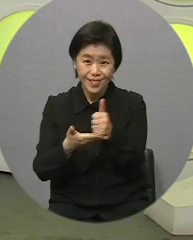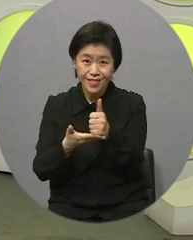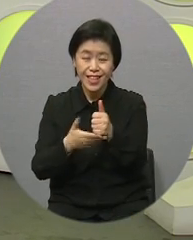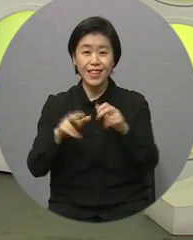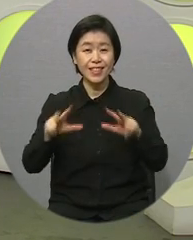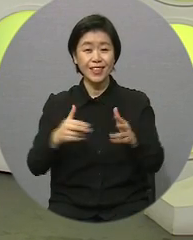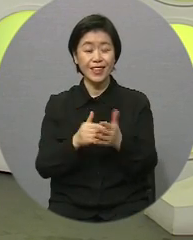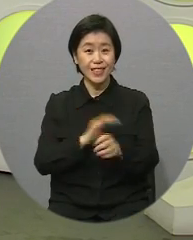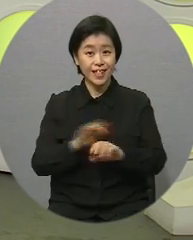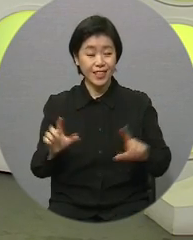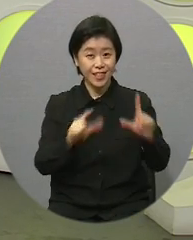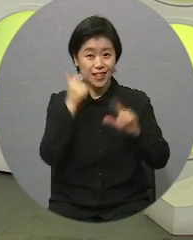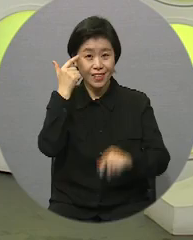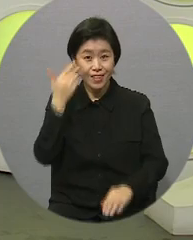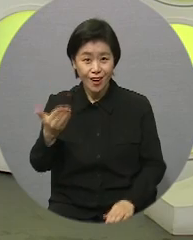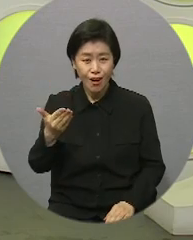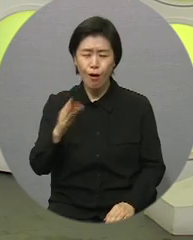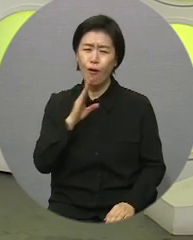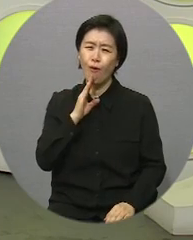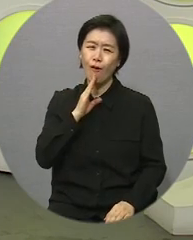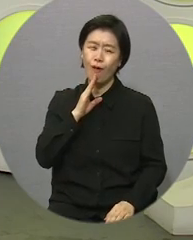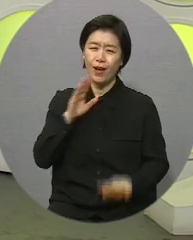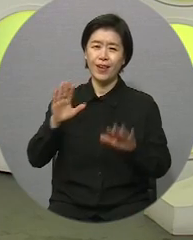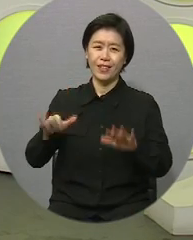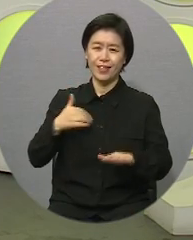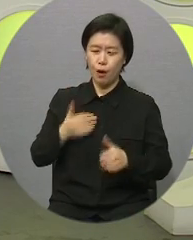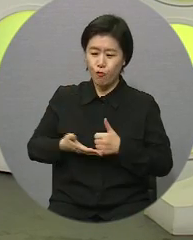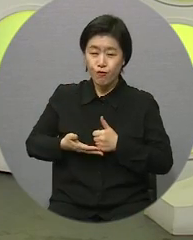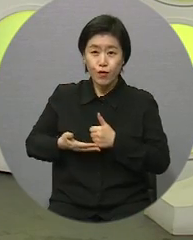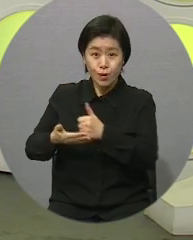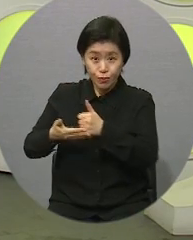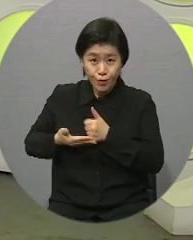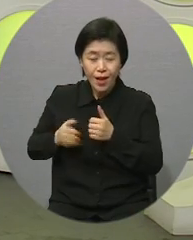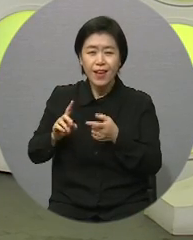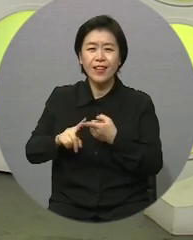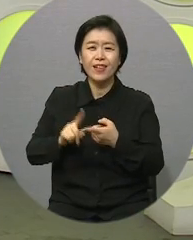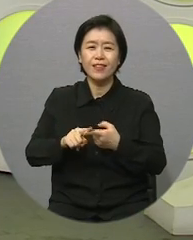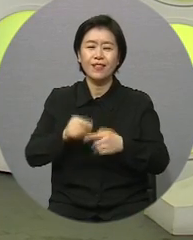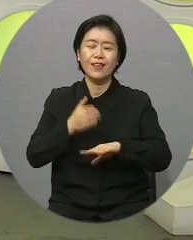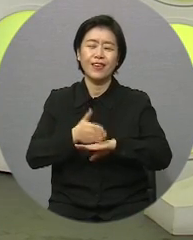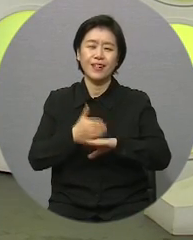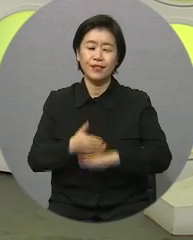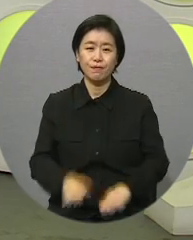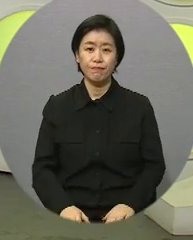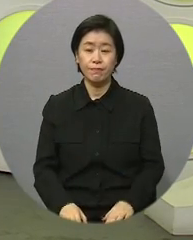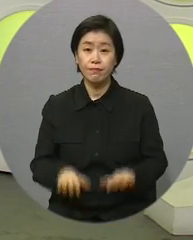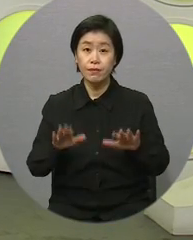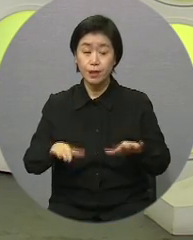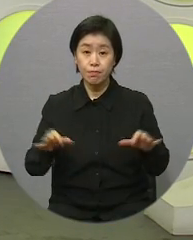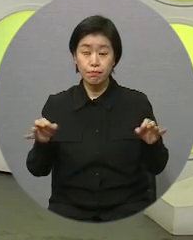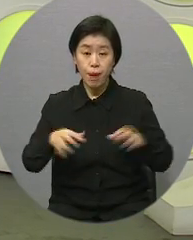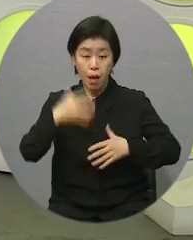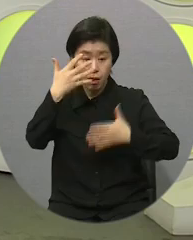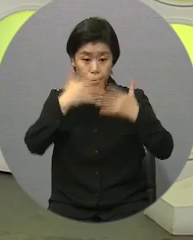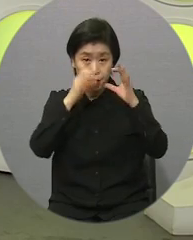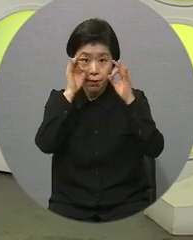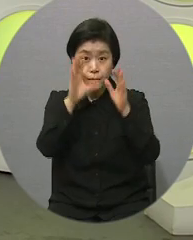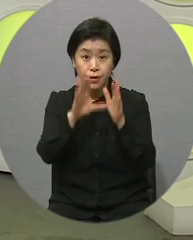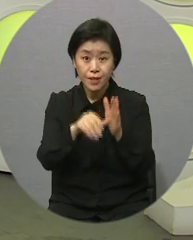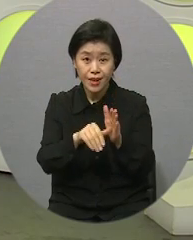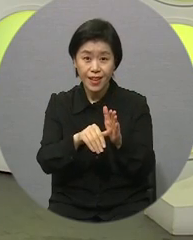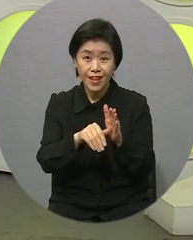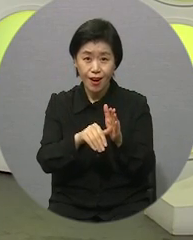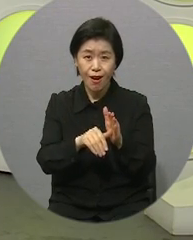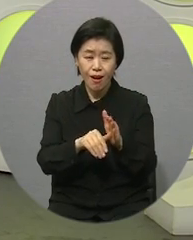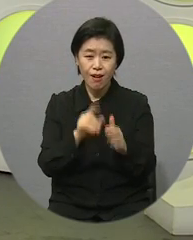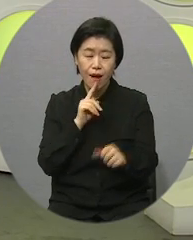계셨나요 아 이렇게 또 초청해 주셔서네 감사합니다 아 제가깐 영상을 약깐 보도